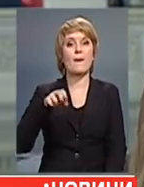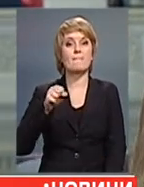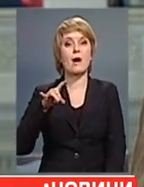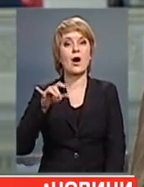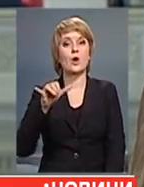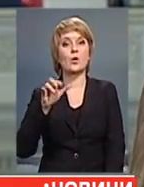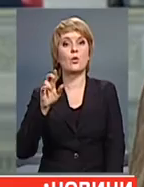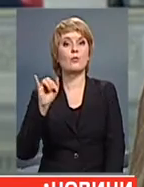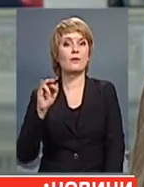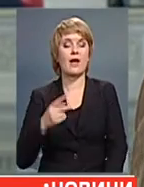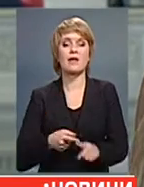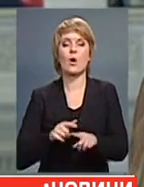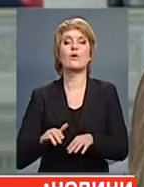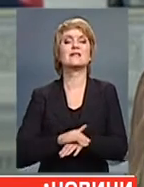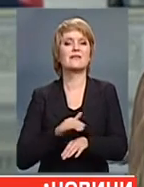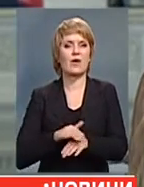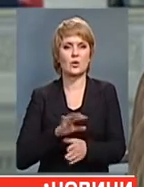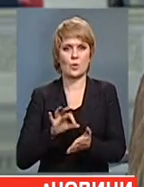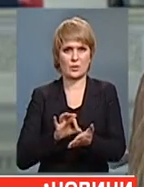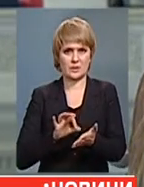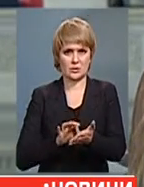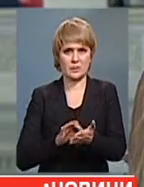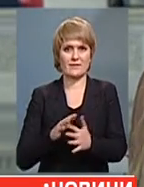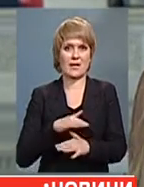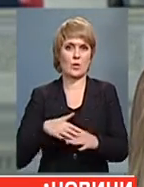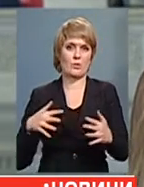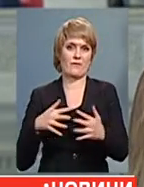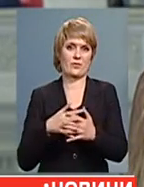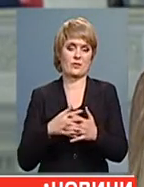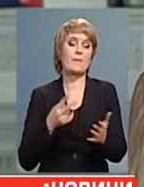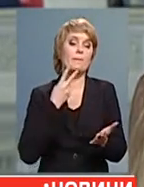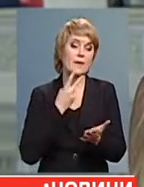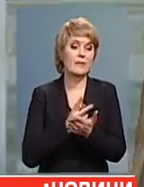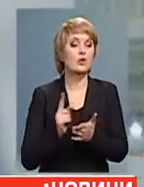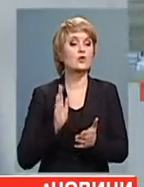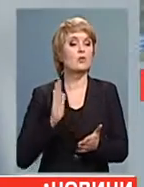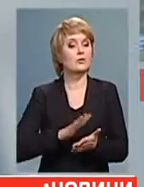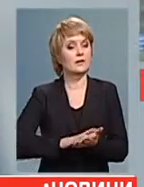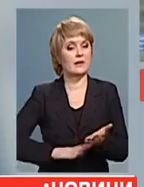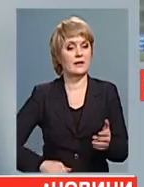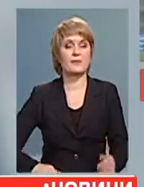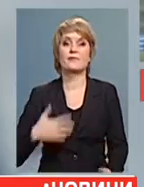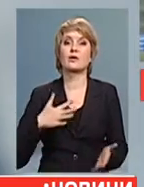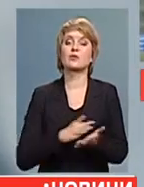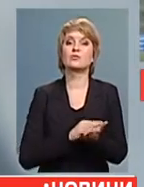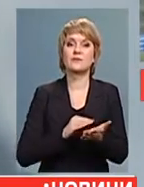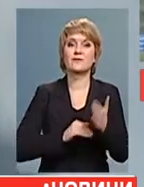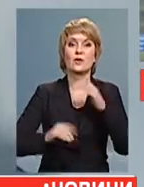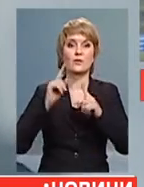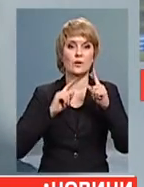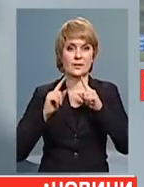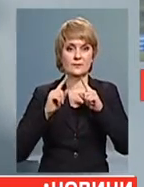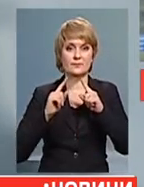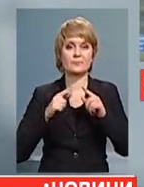схвально оцінюють у Народному фронті. В будь-якому випадку дивимося, що буде далі. Марина Анціфорова з Верховної Ради.